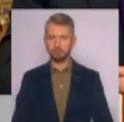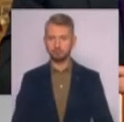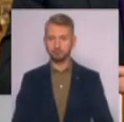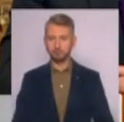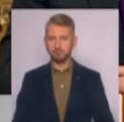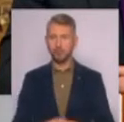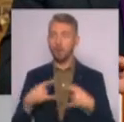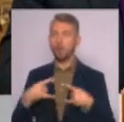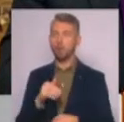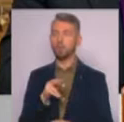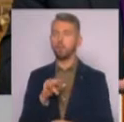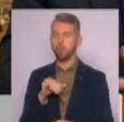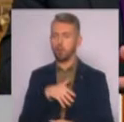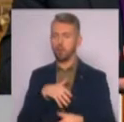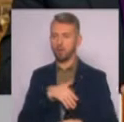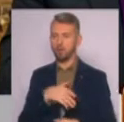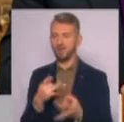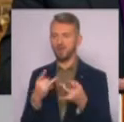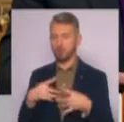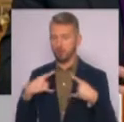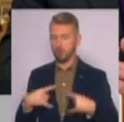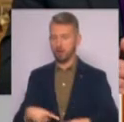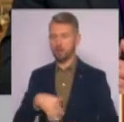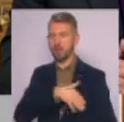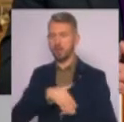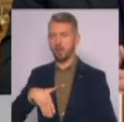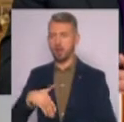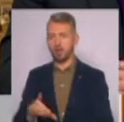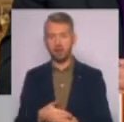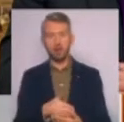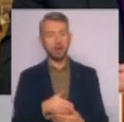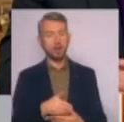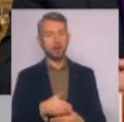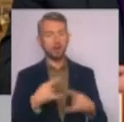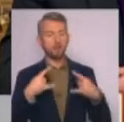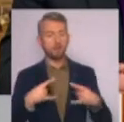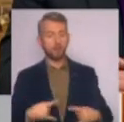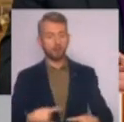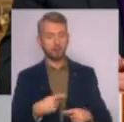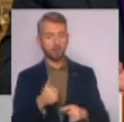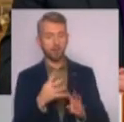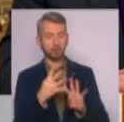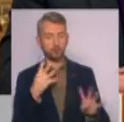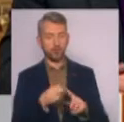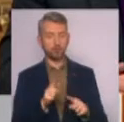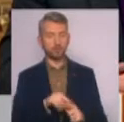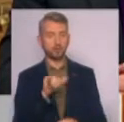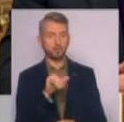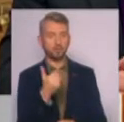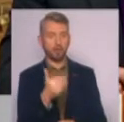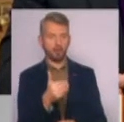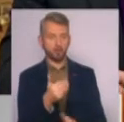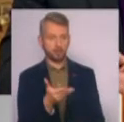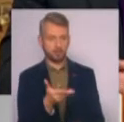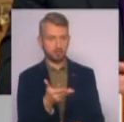легких? Флюорографія. Звичайна флюорографія легень. Де можна зробити? Флюорографія, в першу чергу, це в вашій